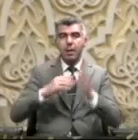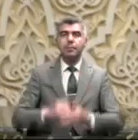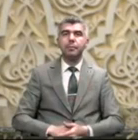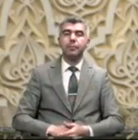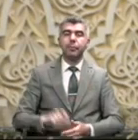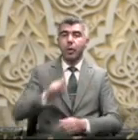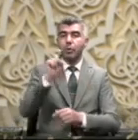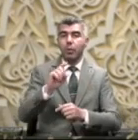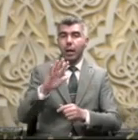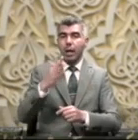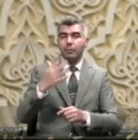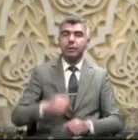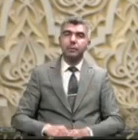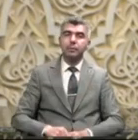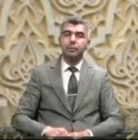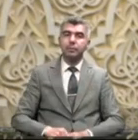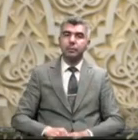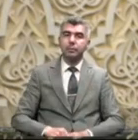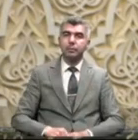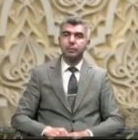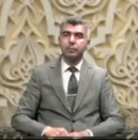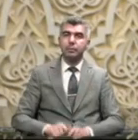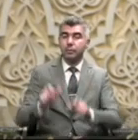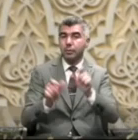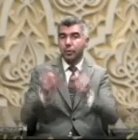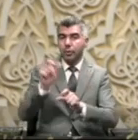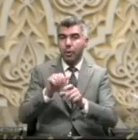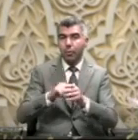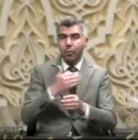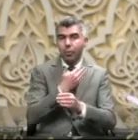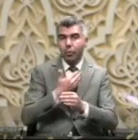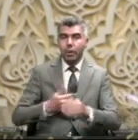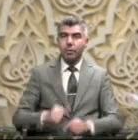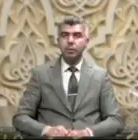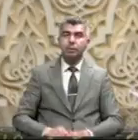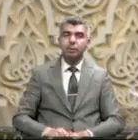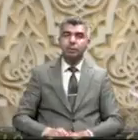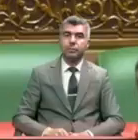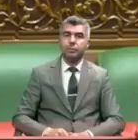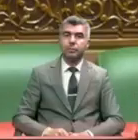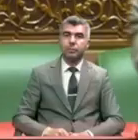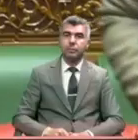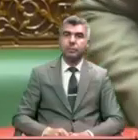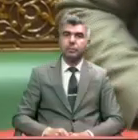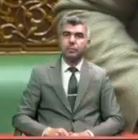الاني الخامس لاحد السيده المستشاره المحترمه تفضلي